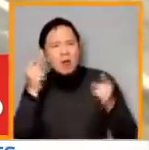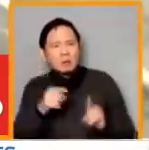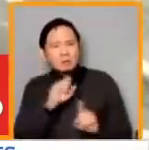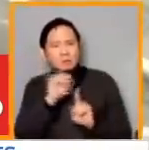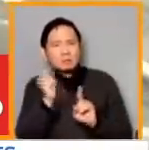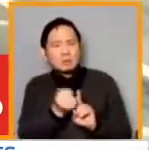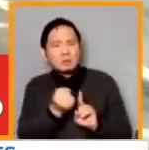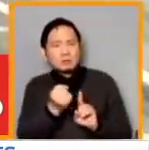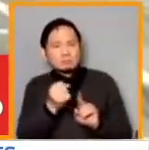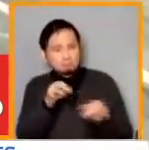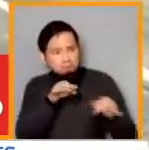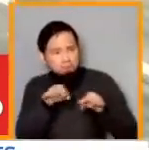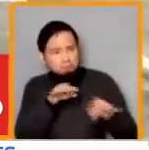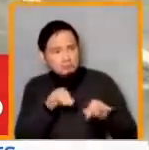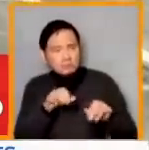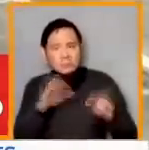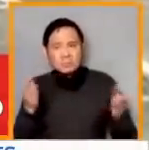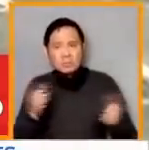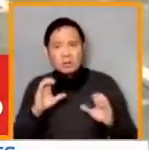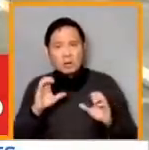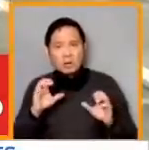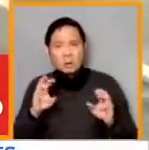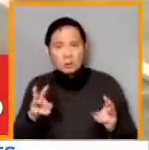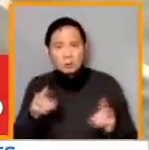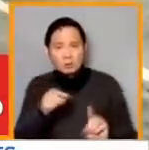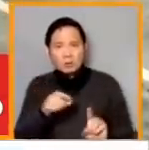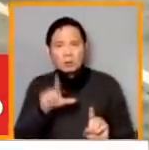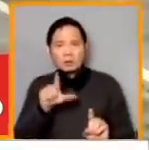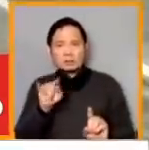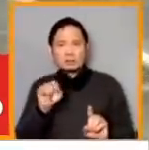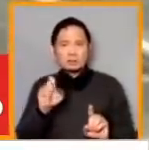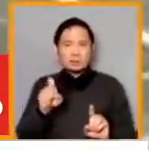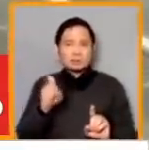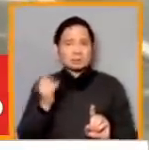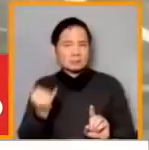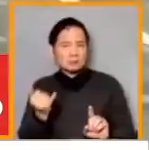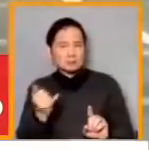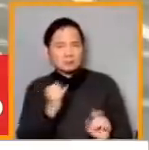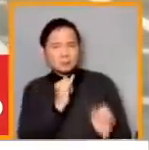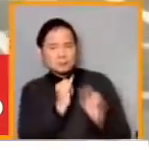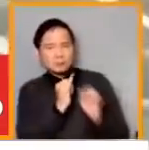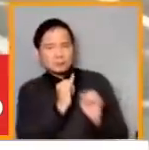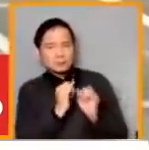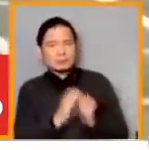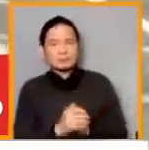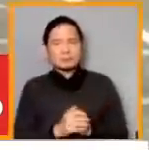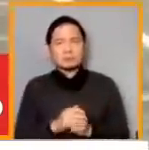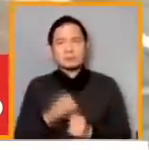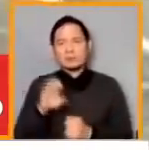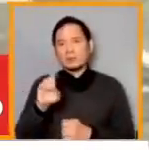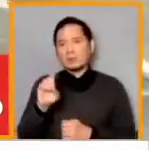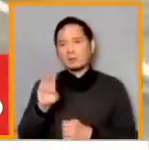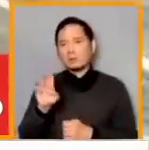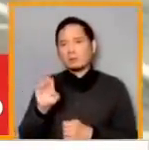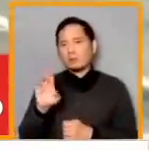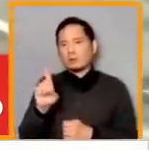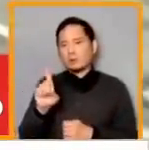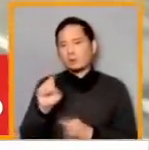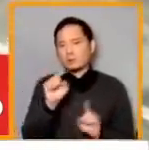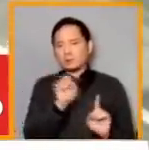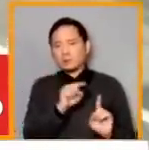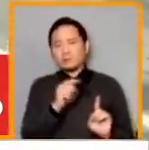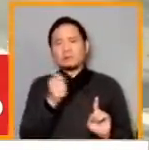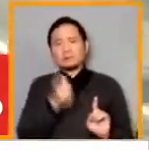dito sa Commonwealth Avenue, no, sa bahagi ng Litex, makakausap po natin si Sir Edward Laguerta. Siya po ang head